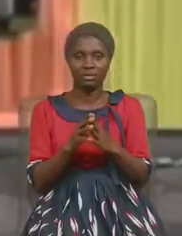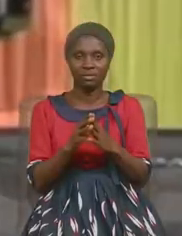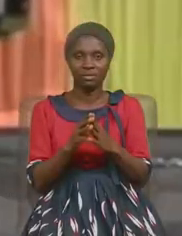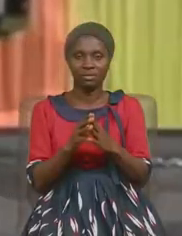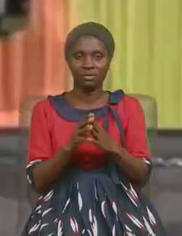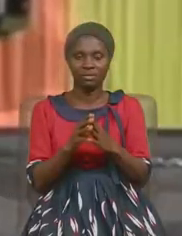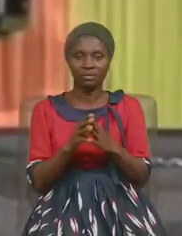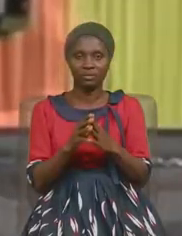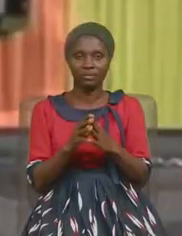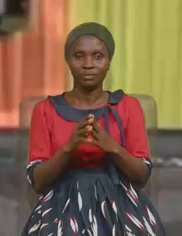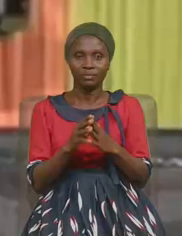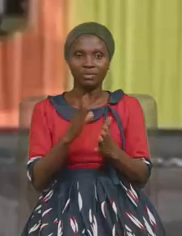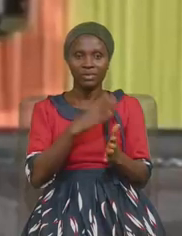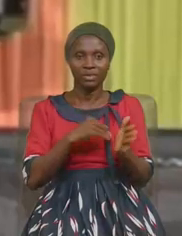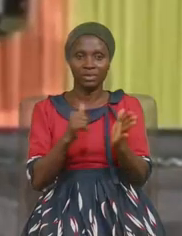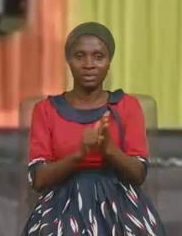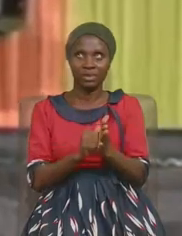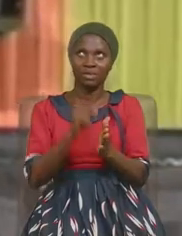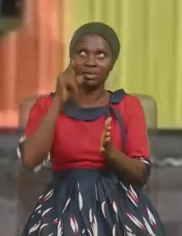16.